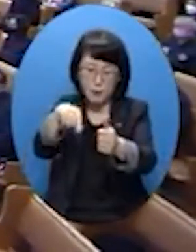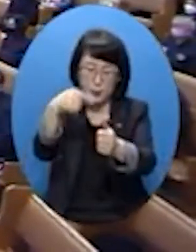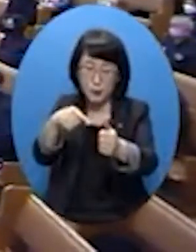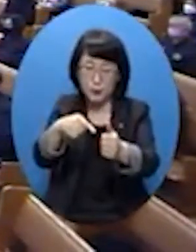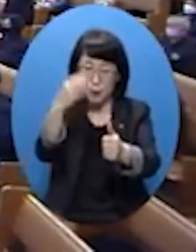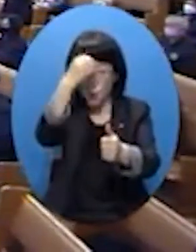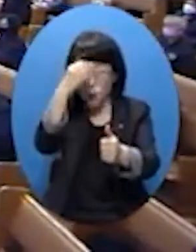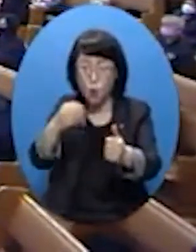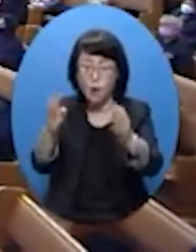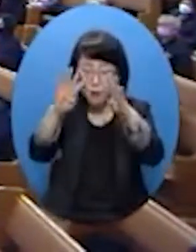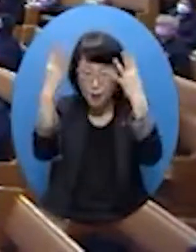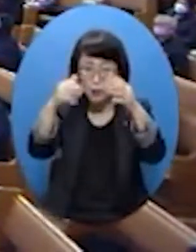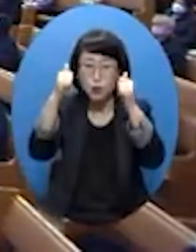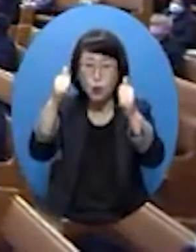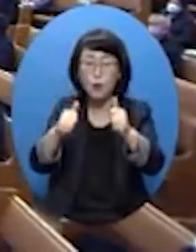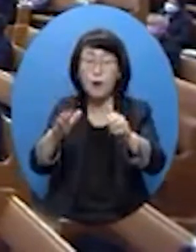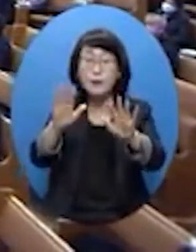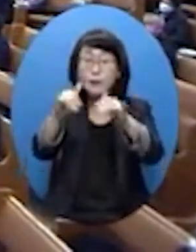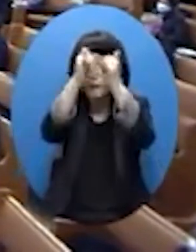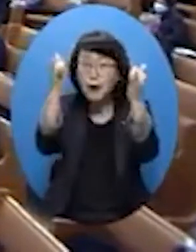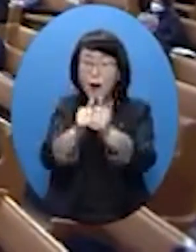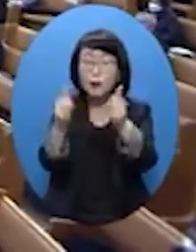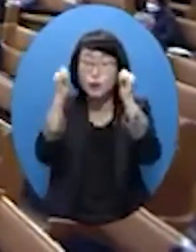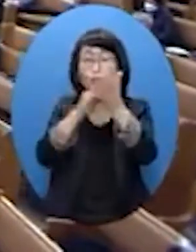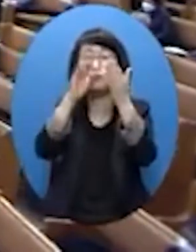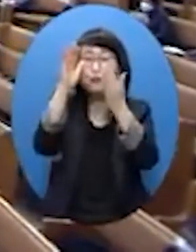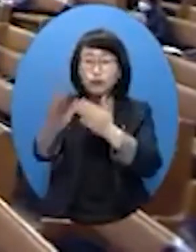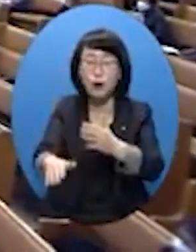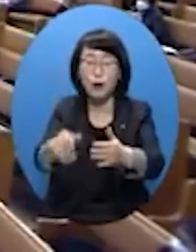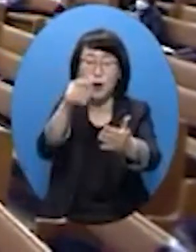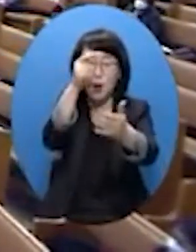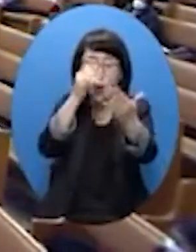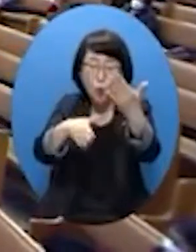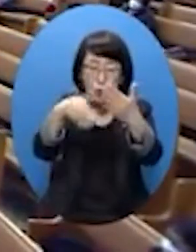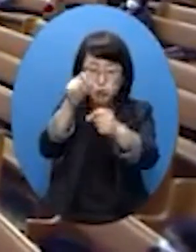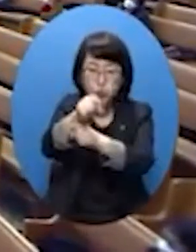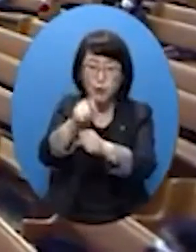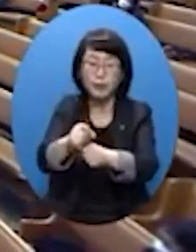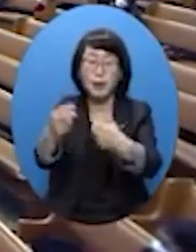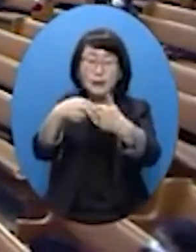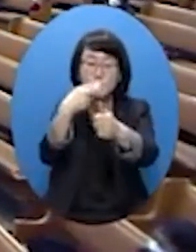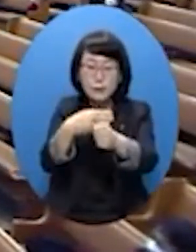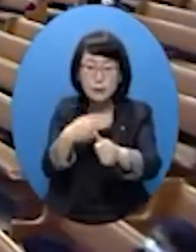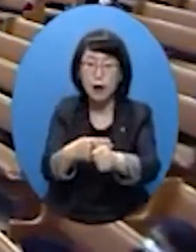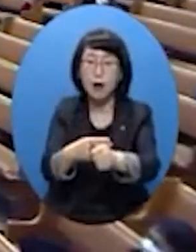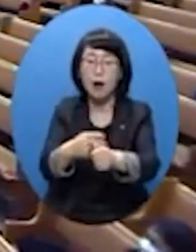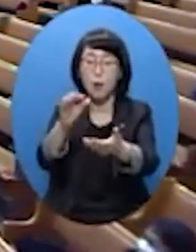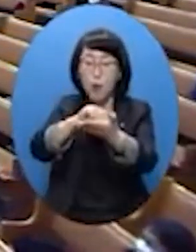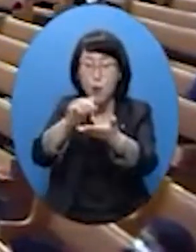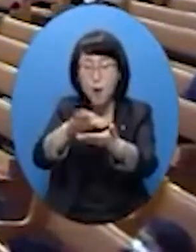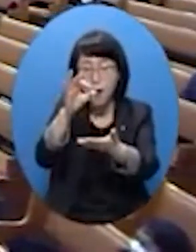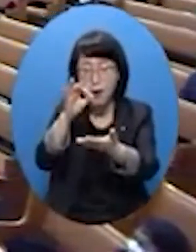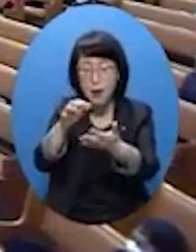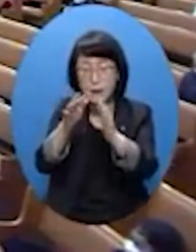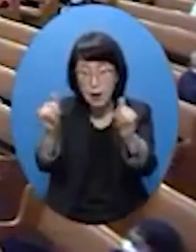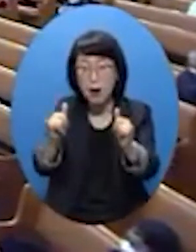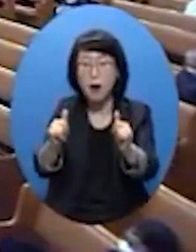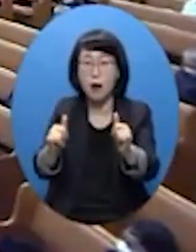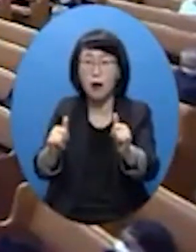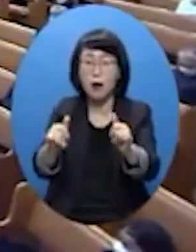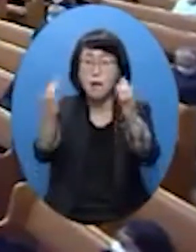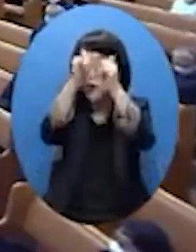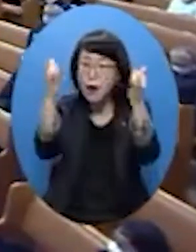교사 은 회원 회계사 공무원 교육청 직원 등 캔 약 각지역의 우수한